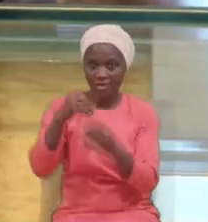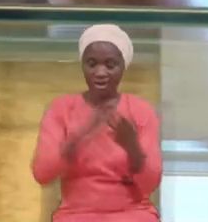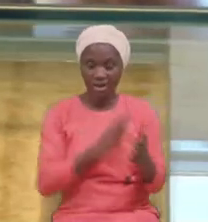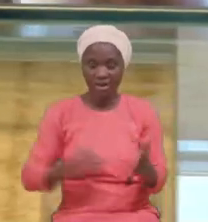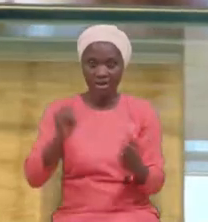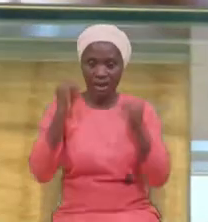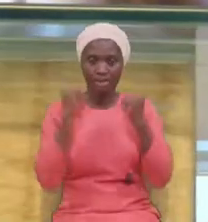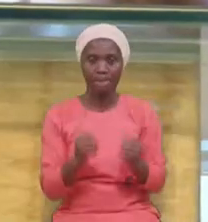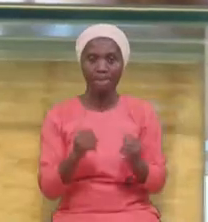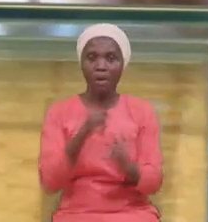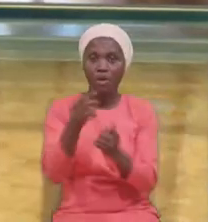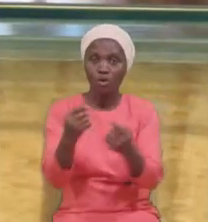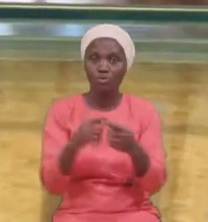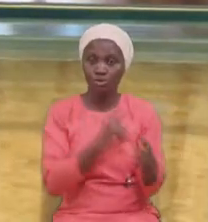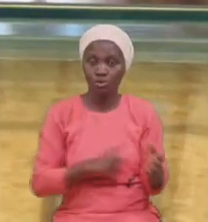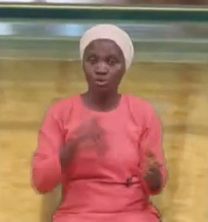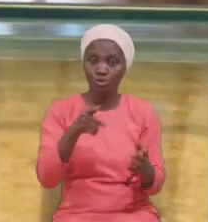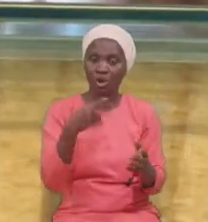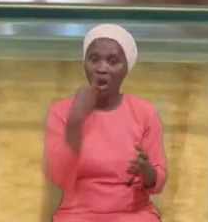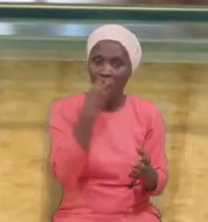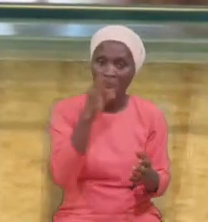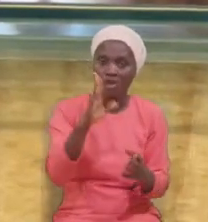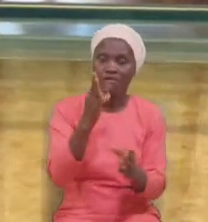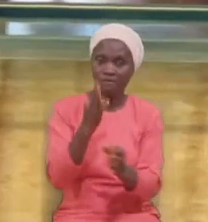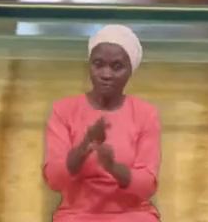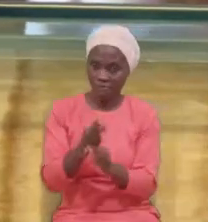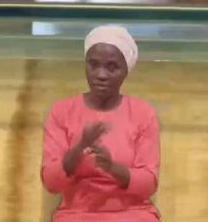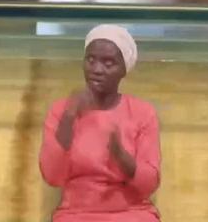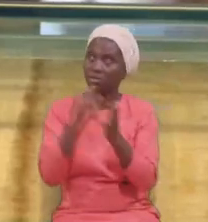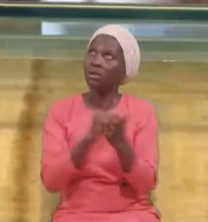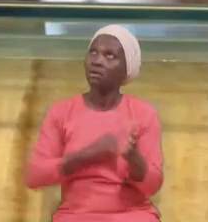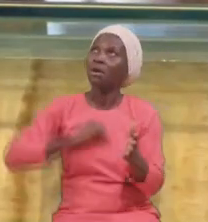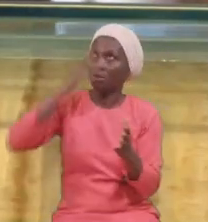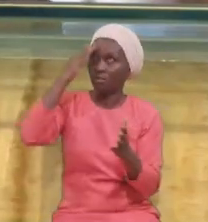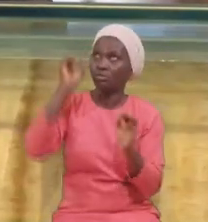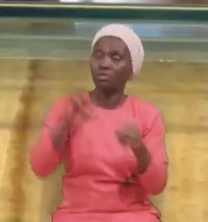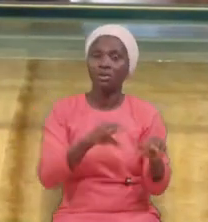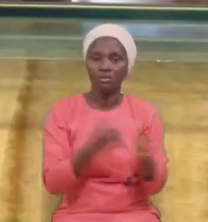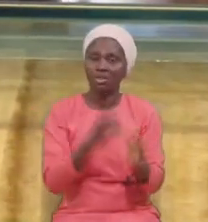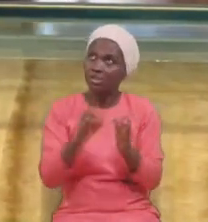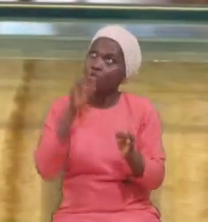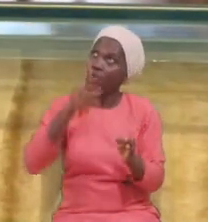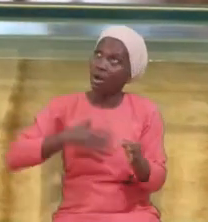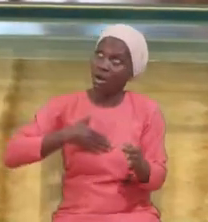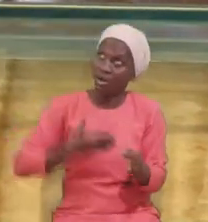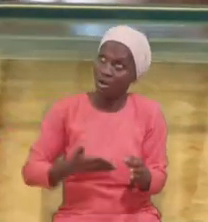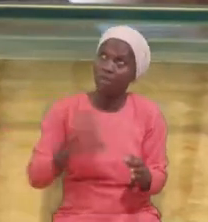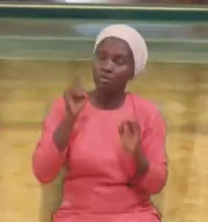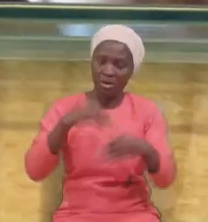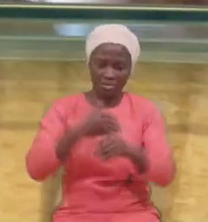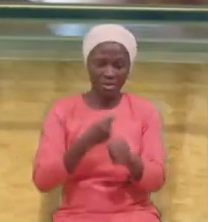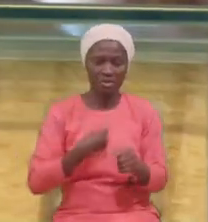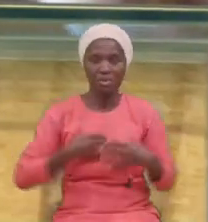Christ. Lorsque vous venez au Seigneur, vous exprimez votre foi disant, Seigneur, je sais que tu peux le faire. Tu peux le faire. Si tu le